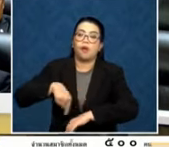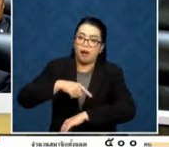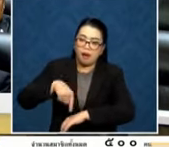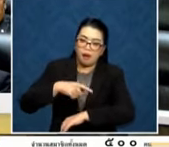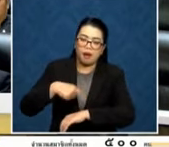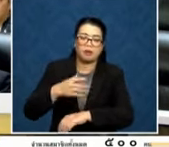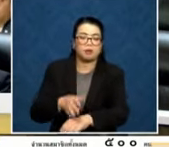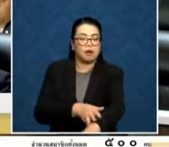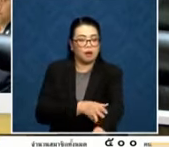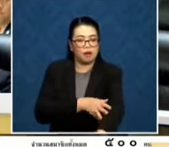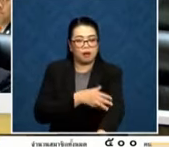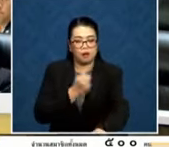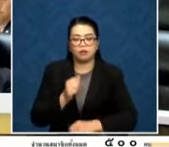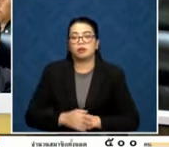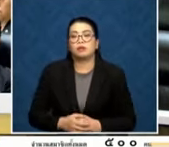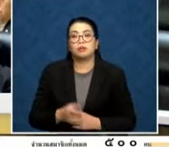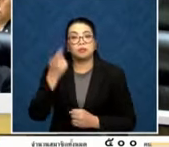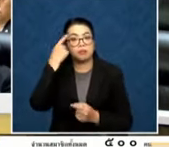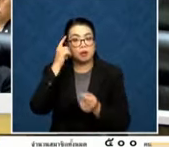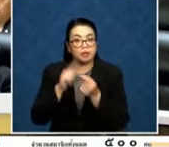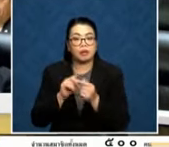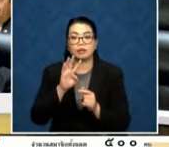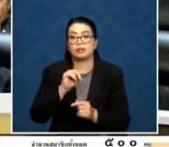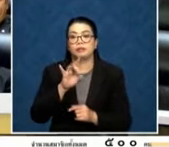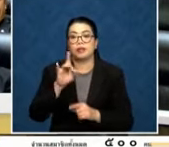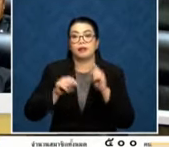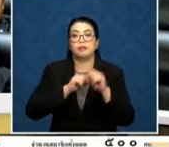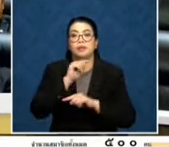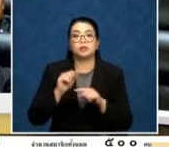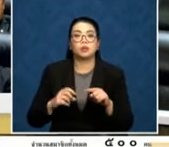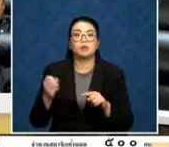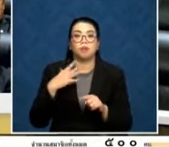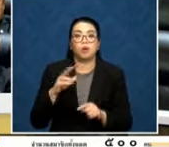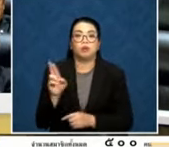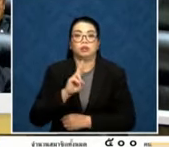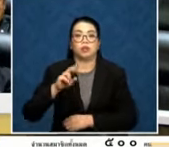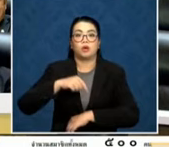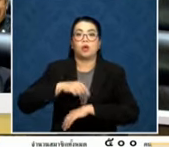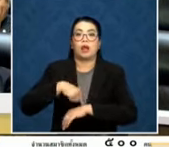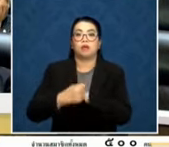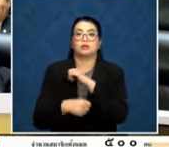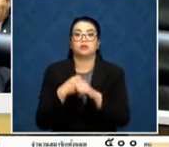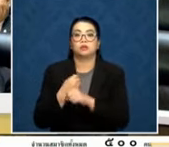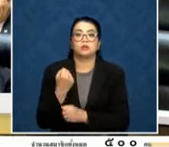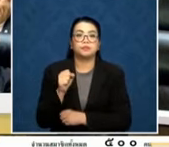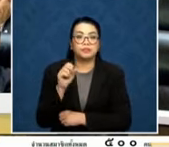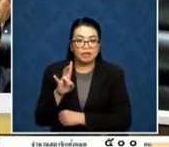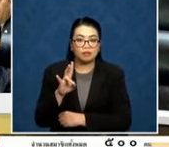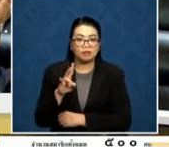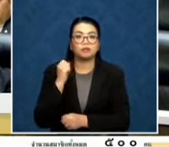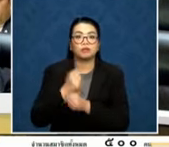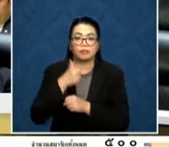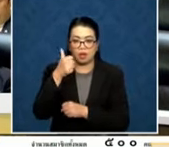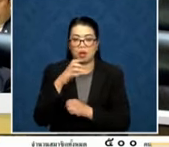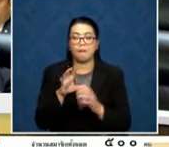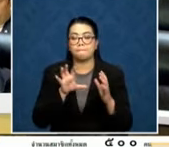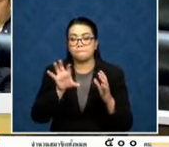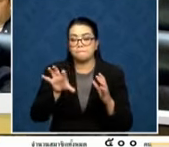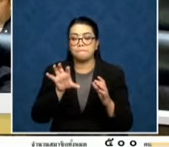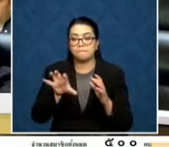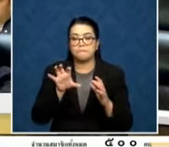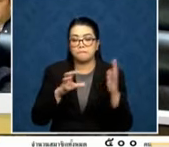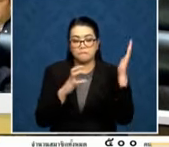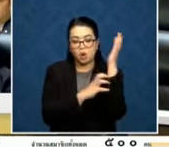ก็นานเหลือเกินครับไอ้เป้า48%เนี่ยเขียนไว้ว่าจะใช้ 17ปีครับแต่